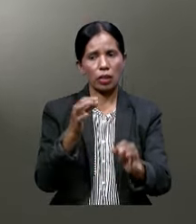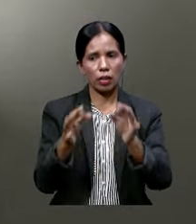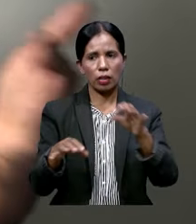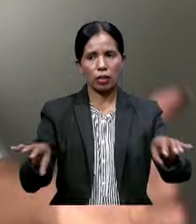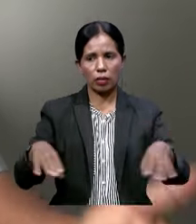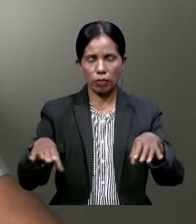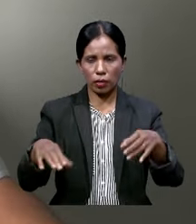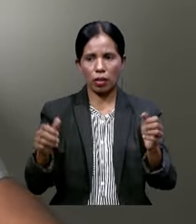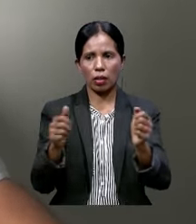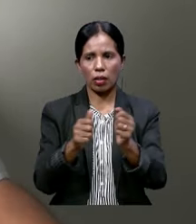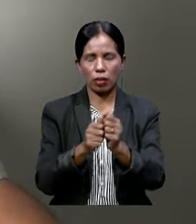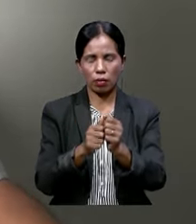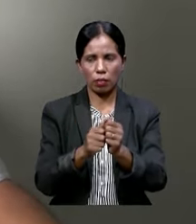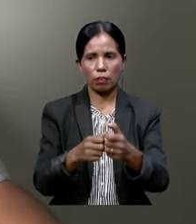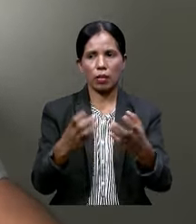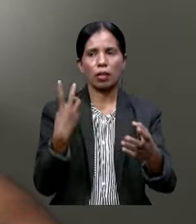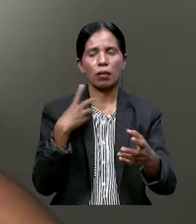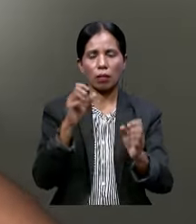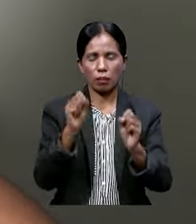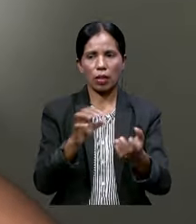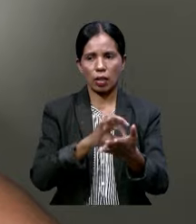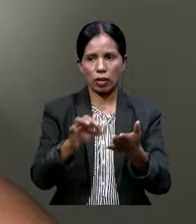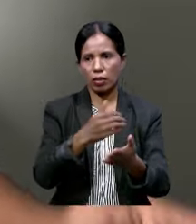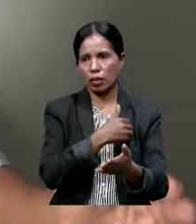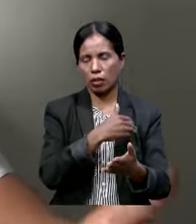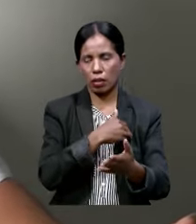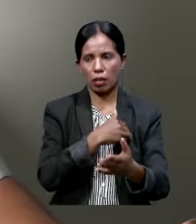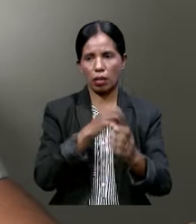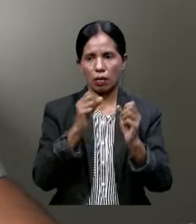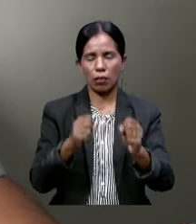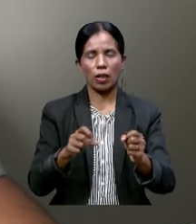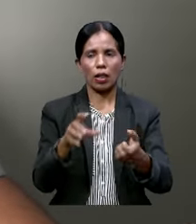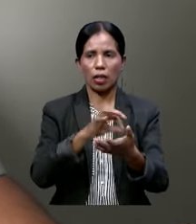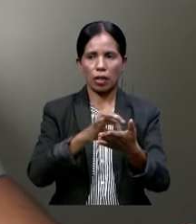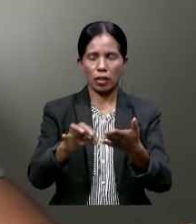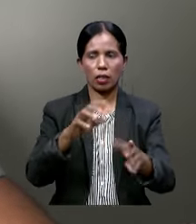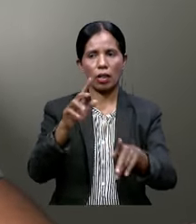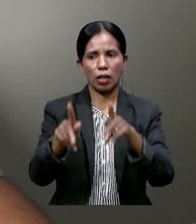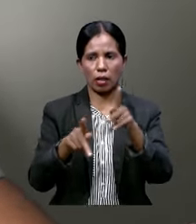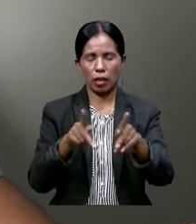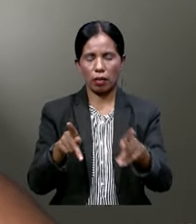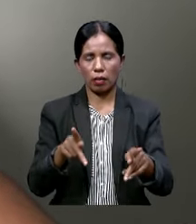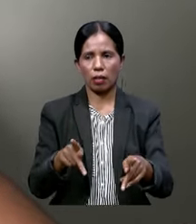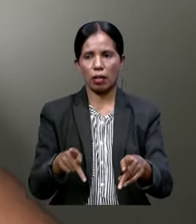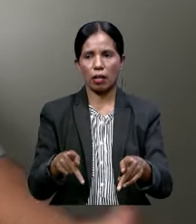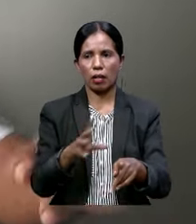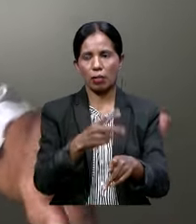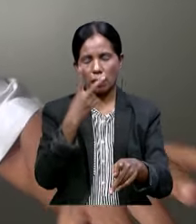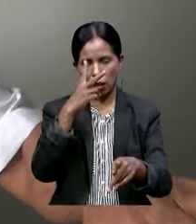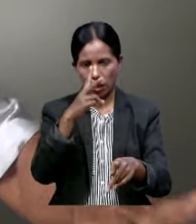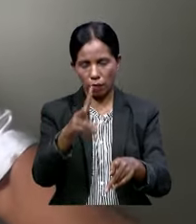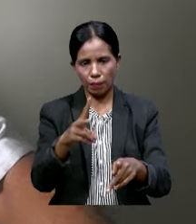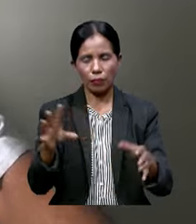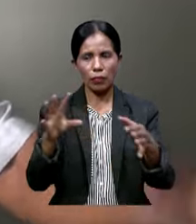servisu liwa metare antau o belasina. Sidap liwa metare la belasina emenia ablesa ablesa un desempeño o